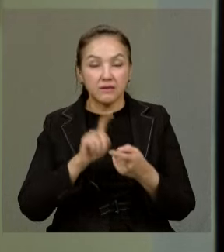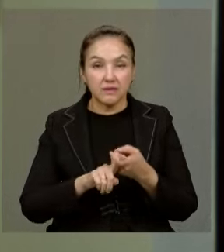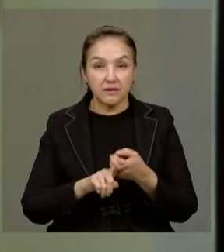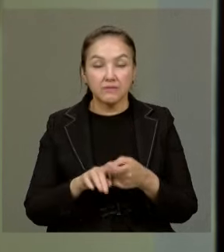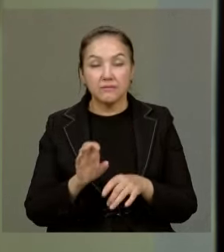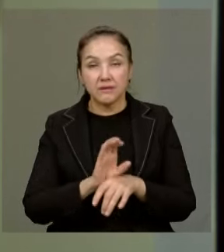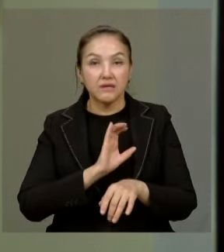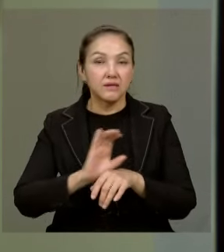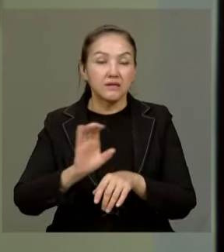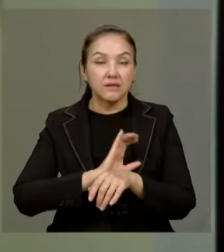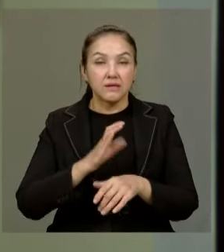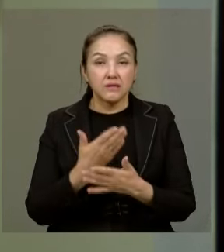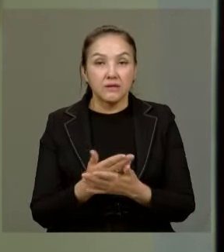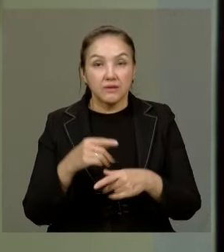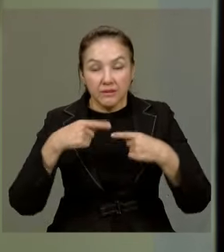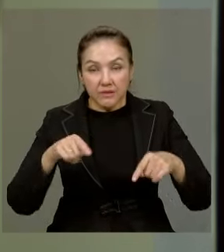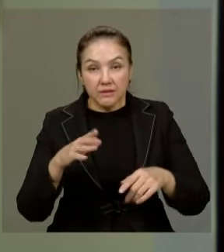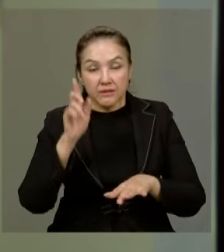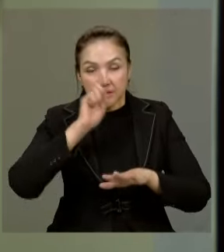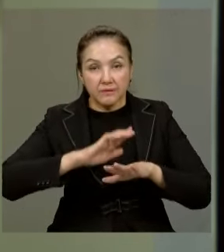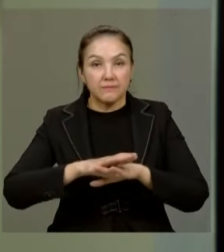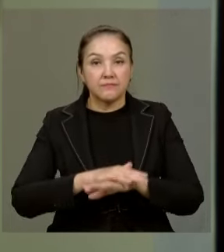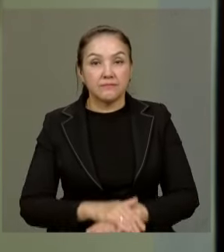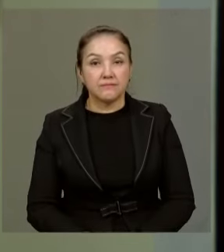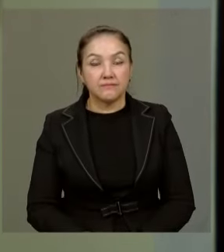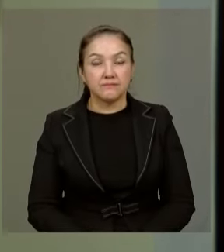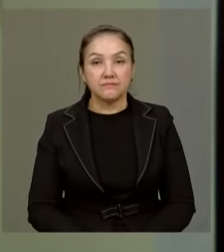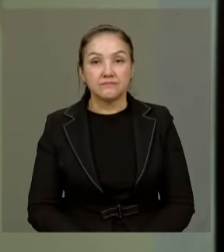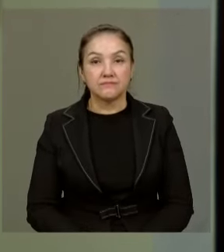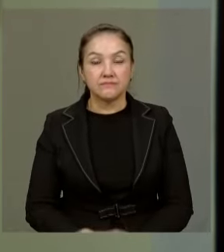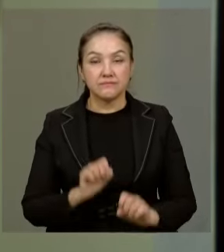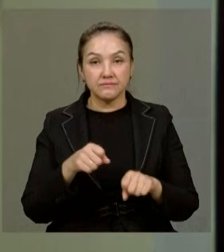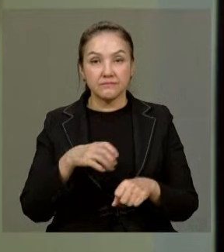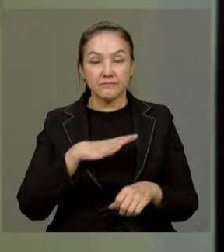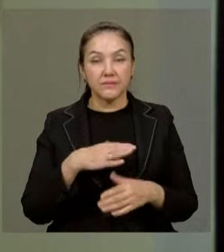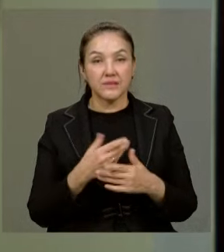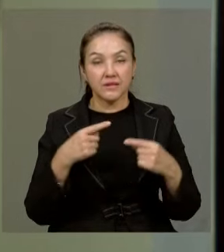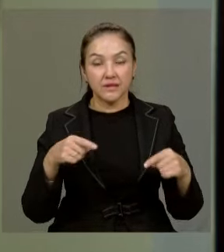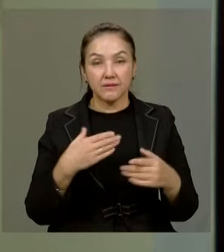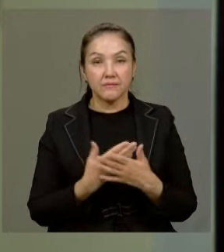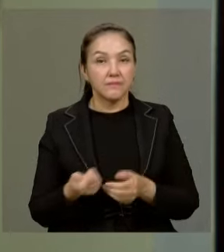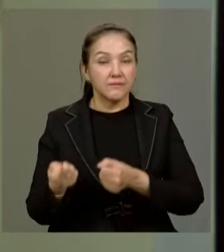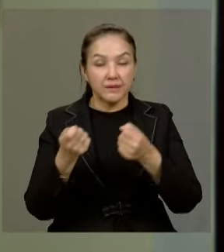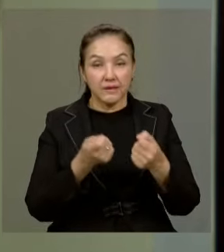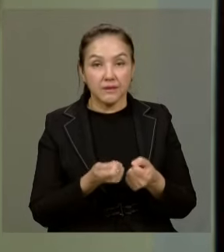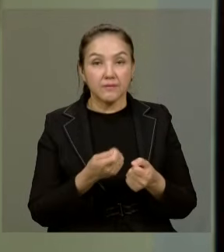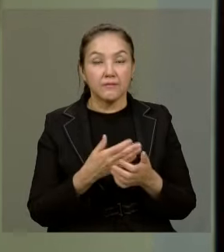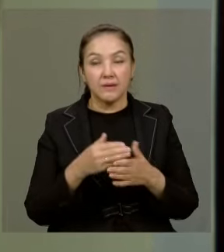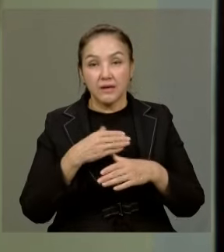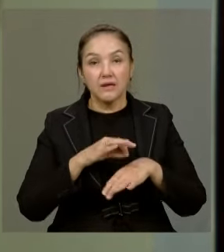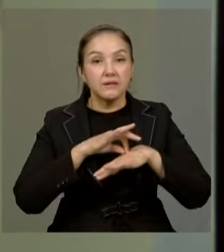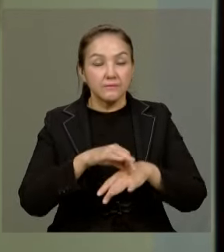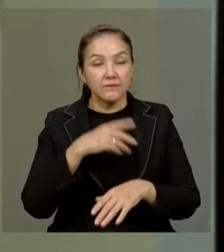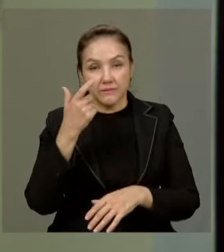импортёром от других стран а могут те страны которые поставляют они могут диктовать свои